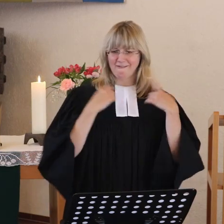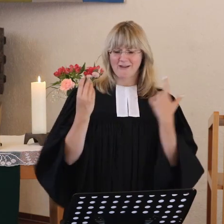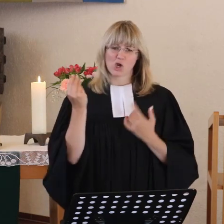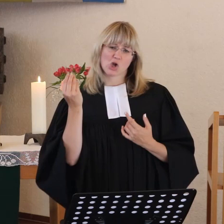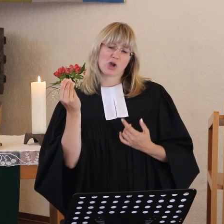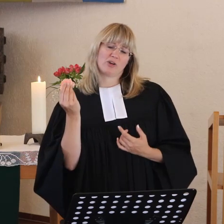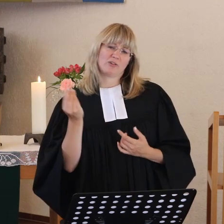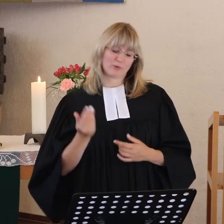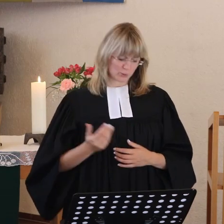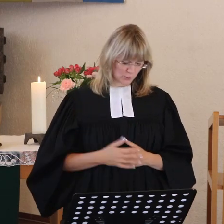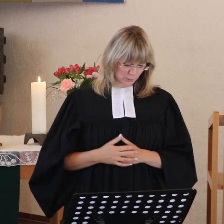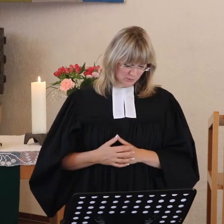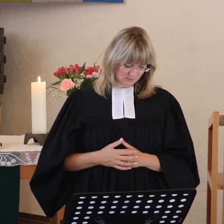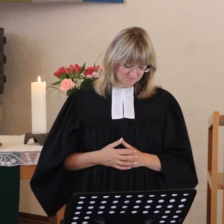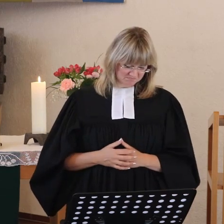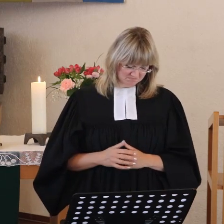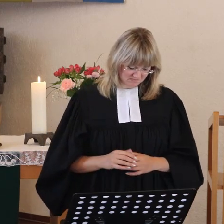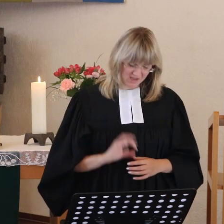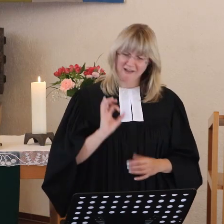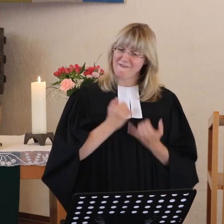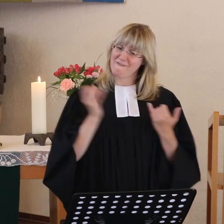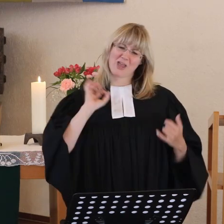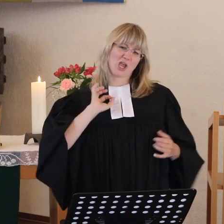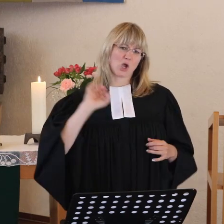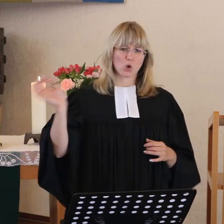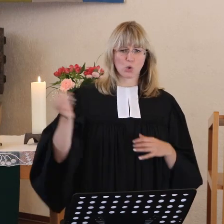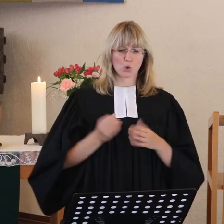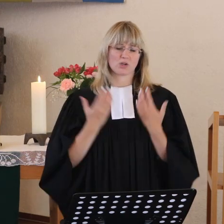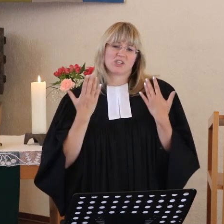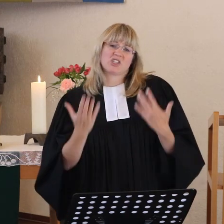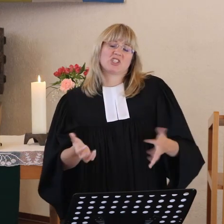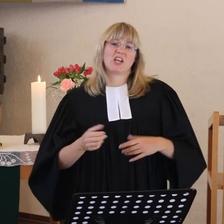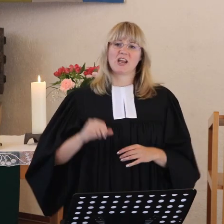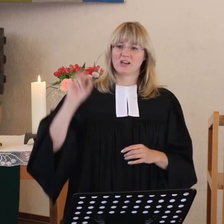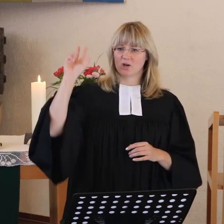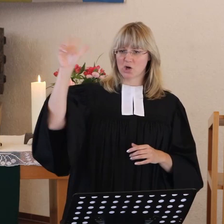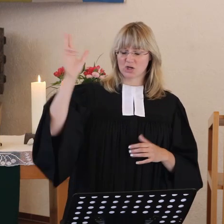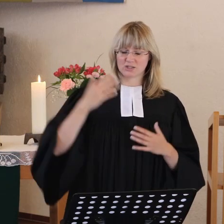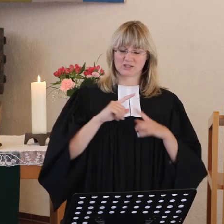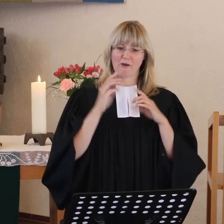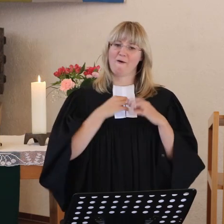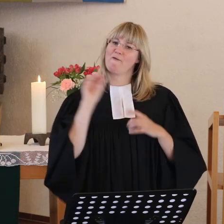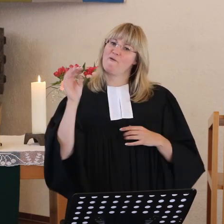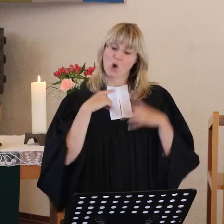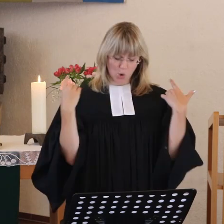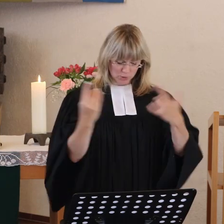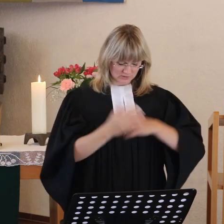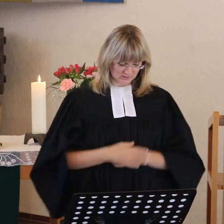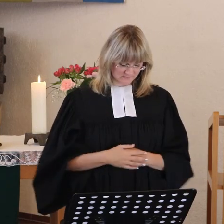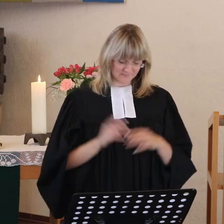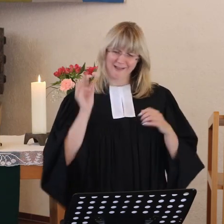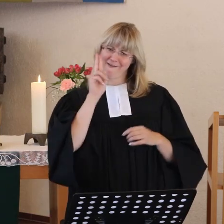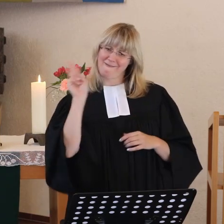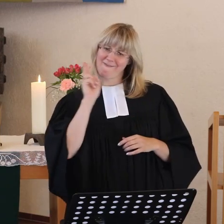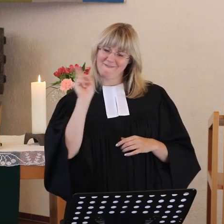Sinnen können wir wahrnehmen, wie gut Gottes Geschenke sind. Wer so glaubt, der fällt